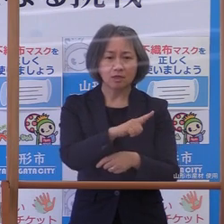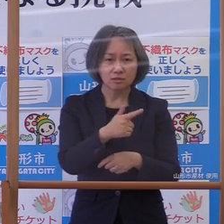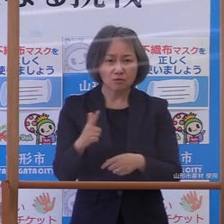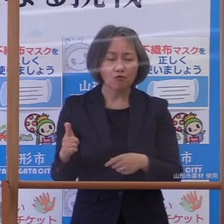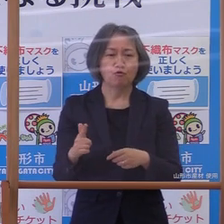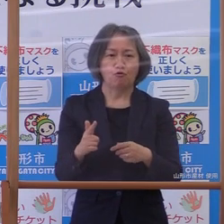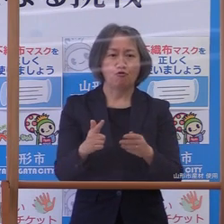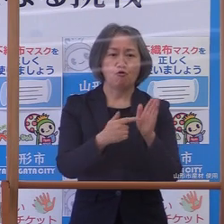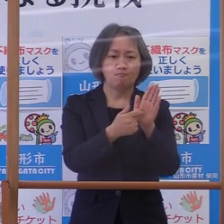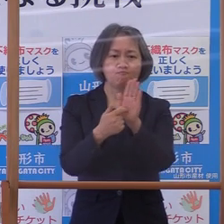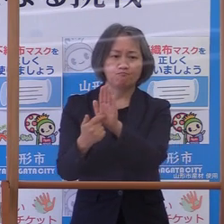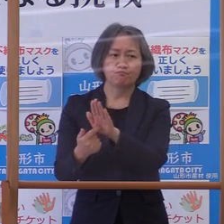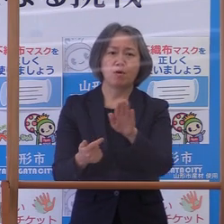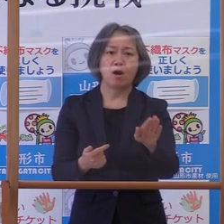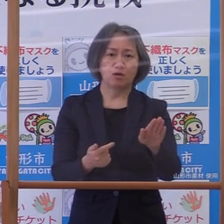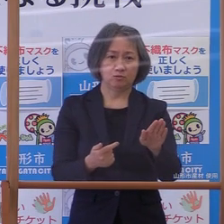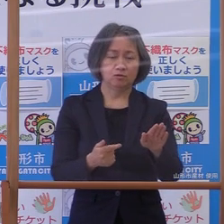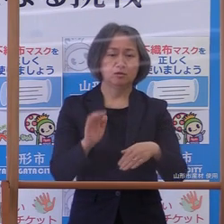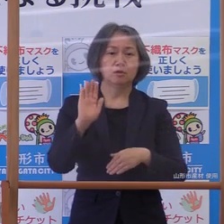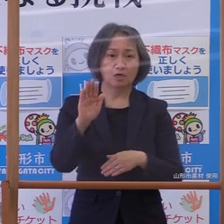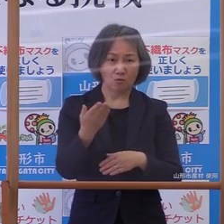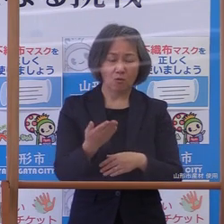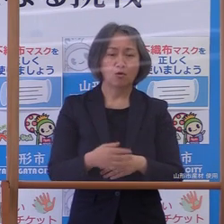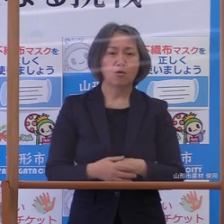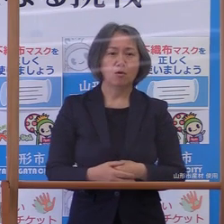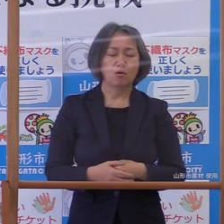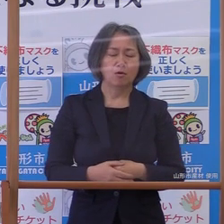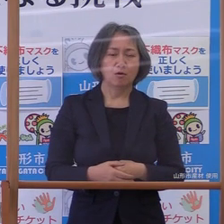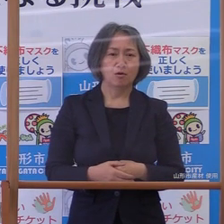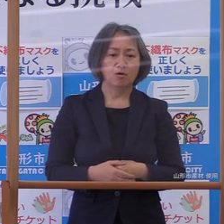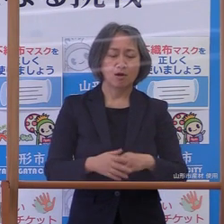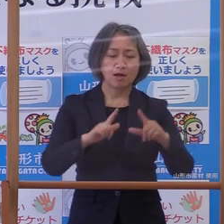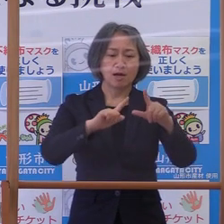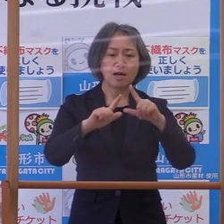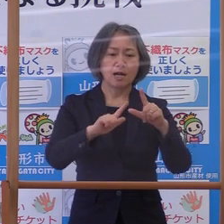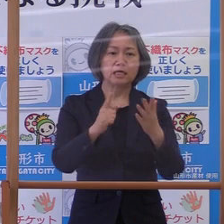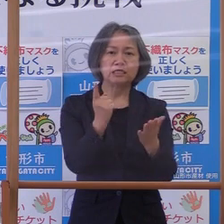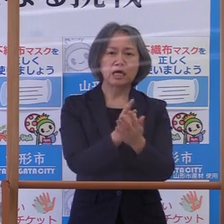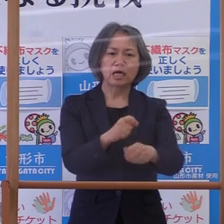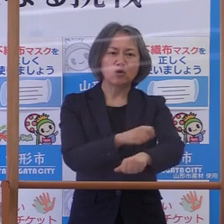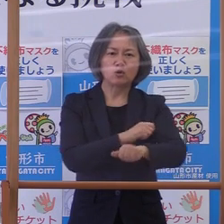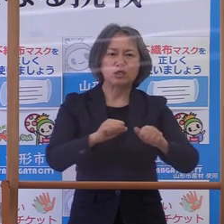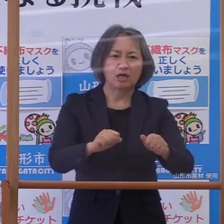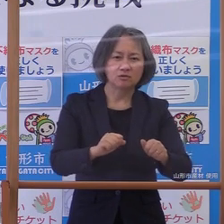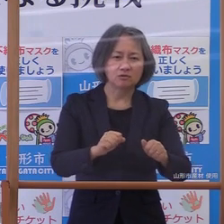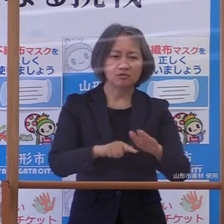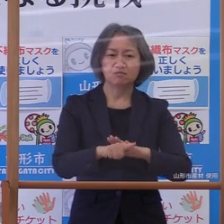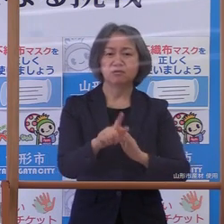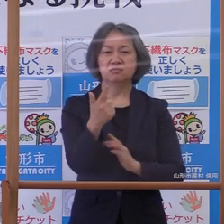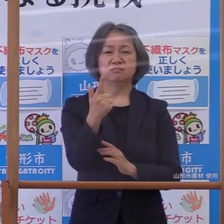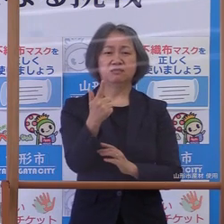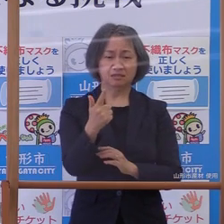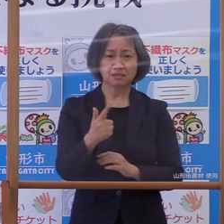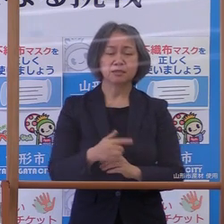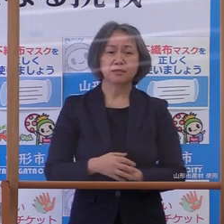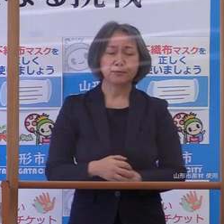段で行っておりますけれども、LINE だけ特にということではなくですね、それ